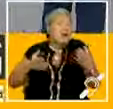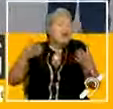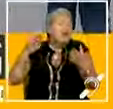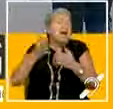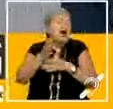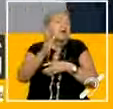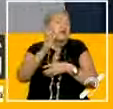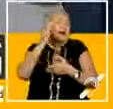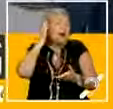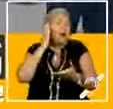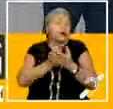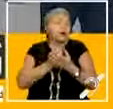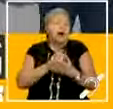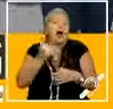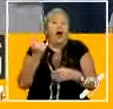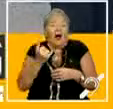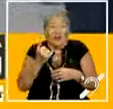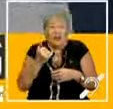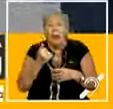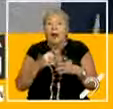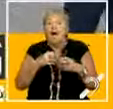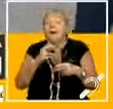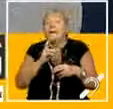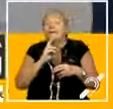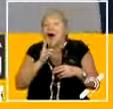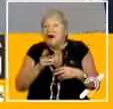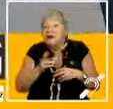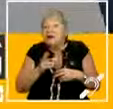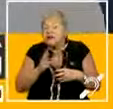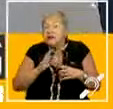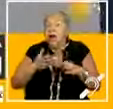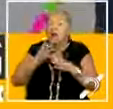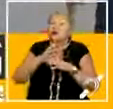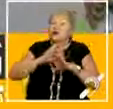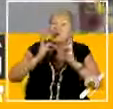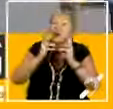oamenii o vor lua dacă vor continua această grevă sau nu și de marți încolo.